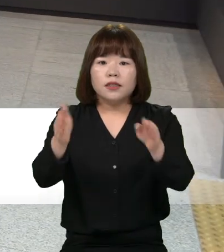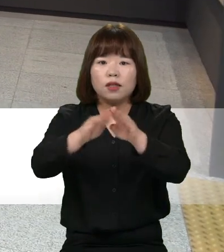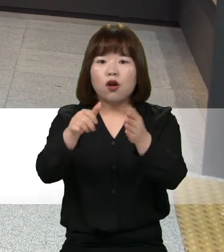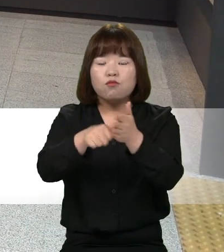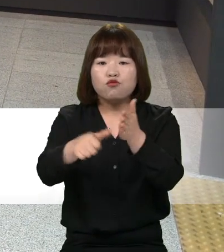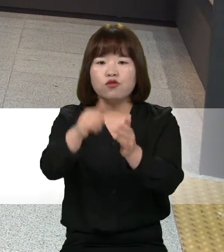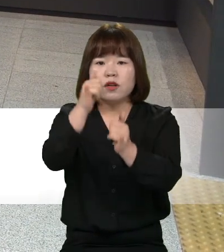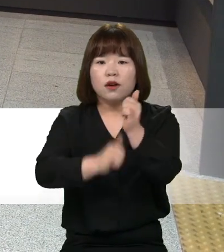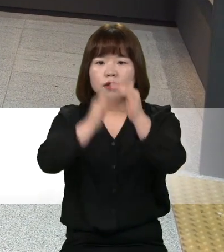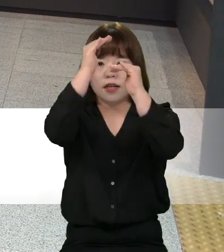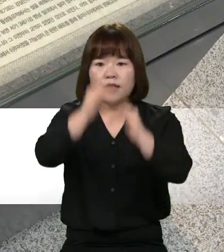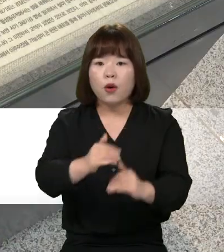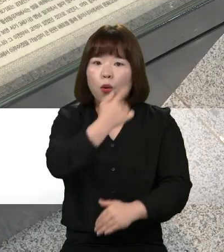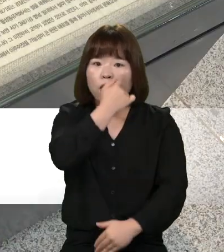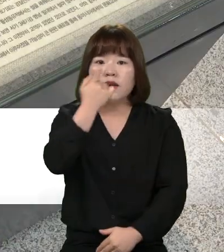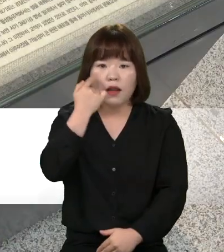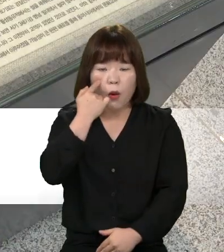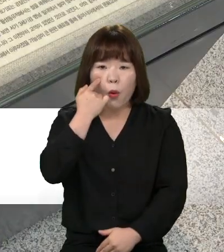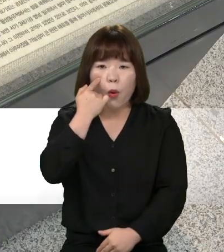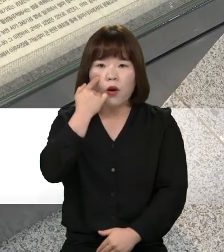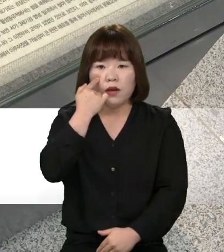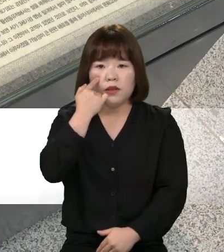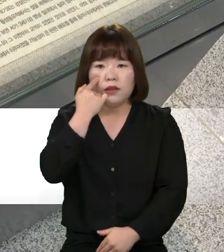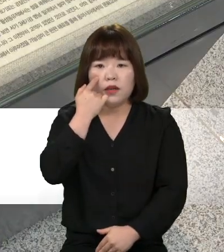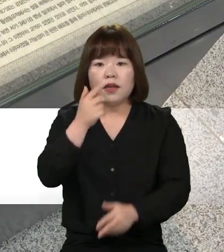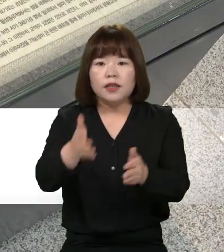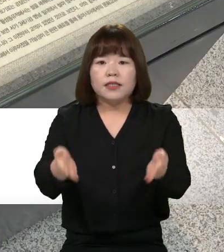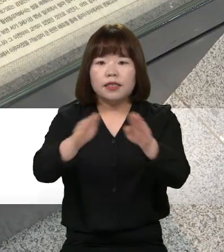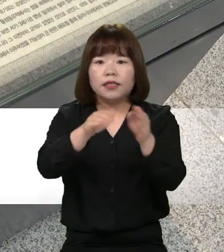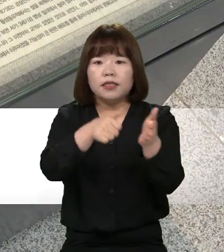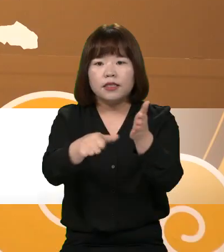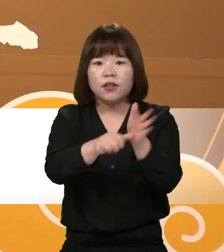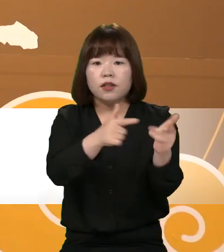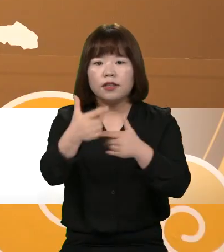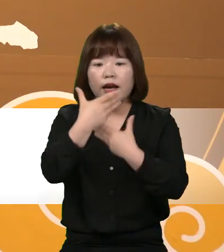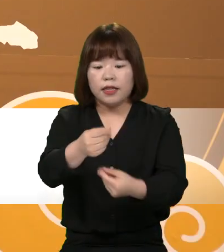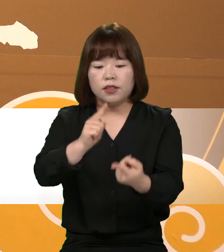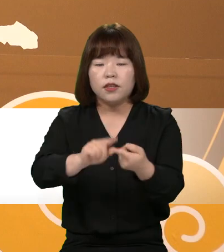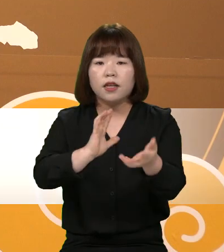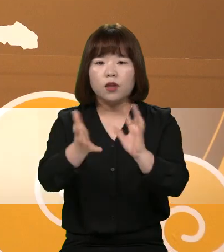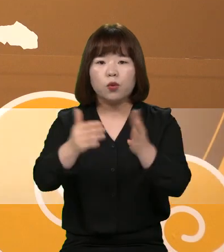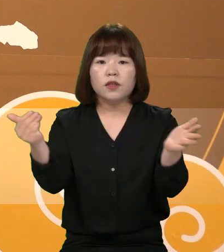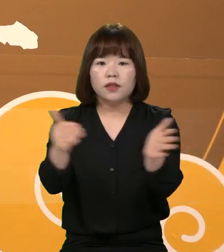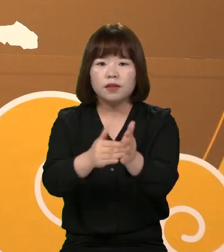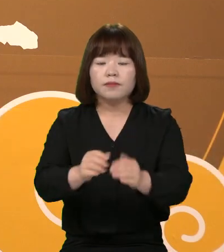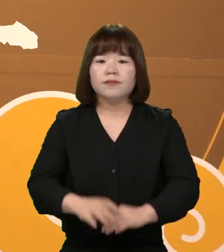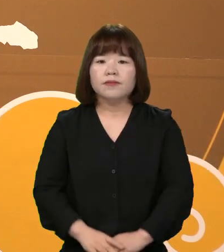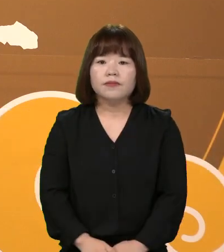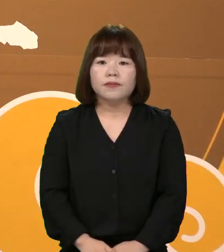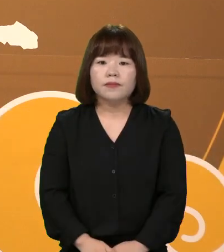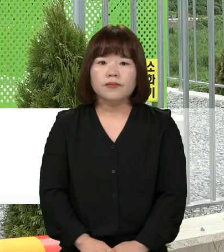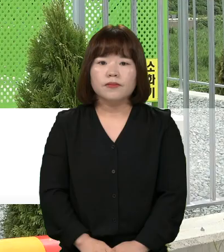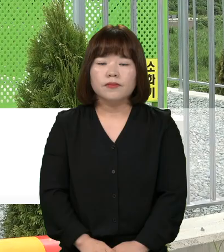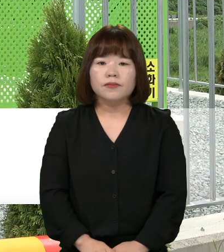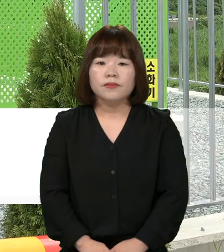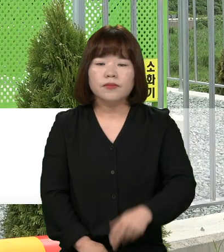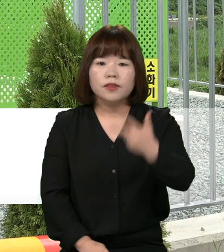공원내 시설물의 역사 고증을 확인하고 시설물의 배치 등 공원 시설의 안전에 대해 논의했습니다